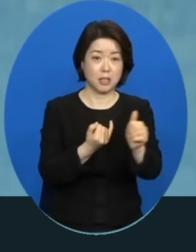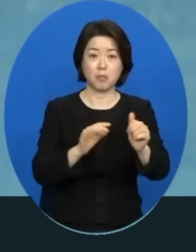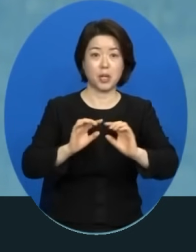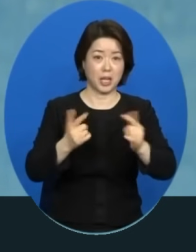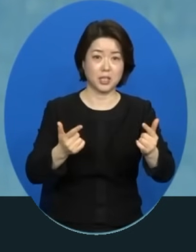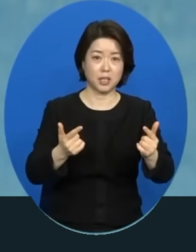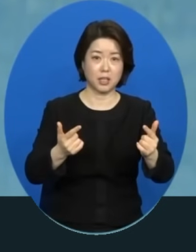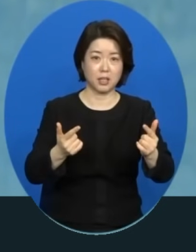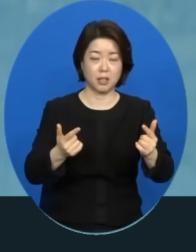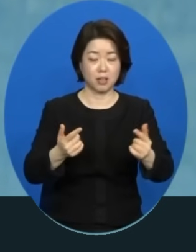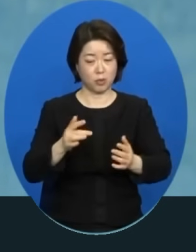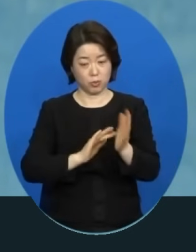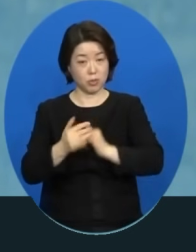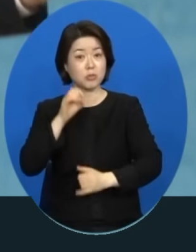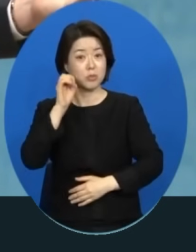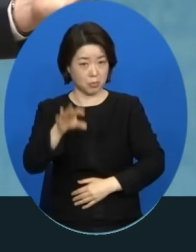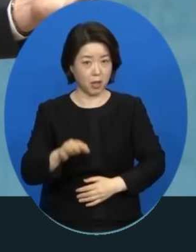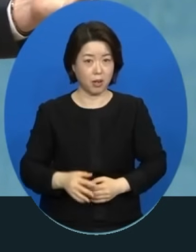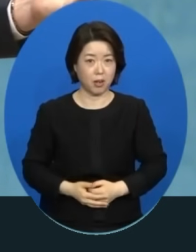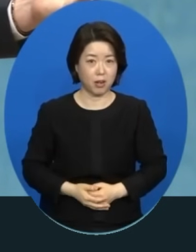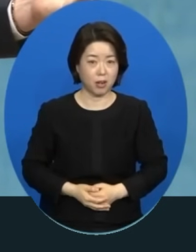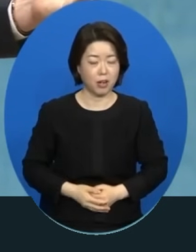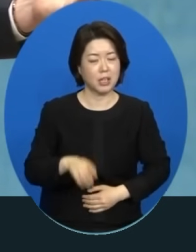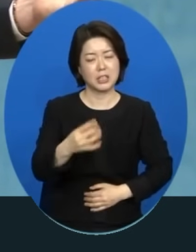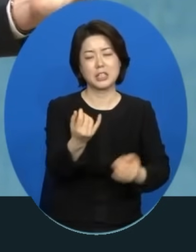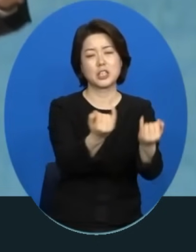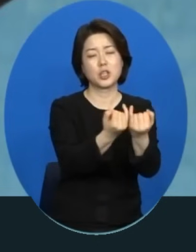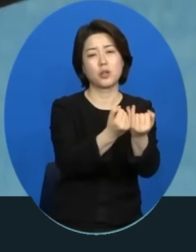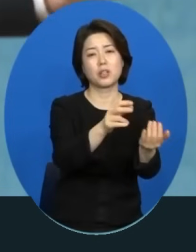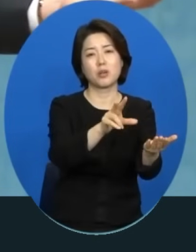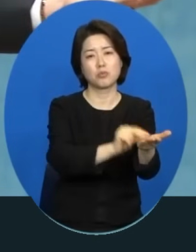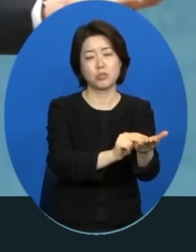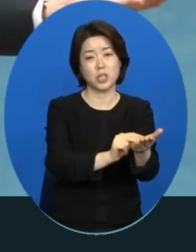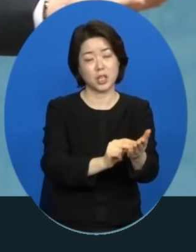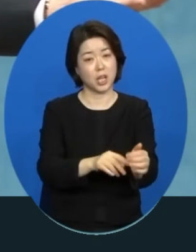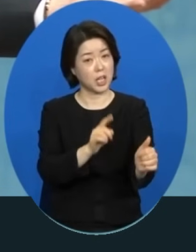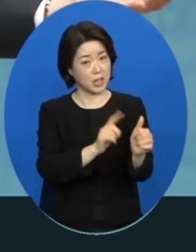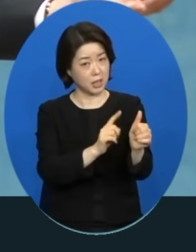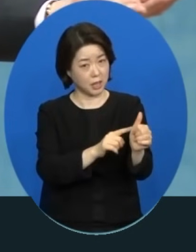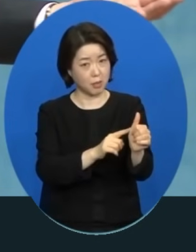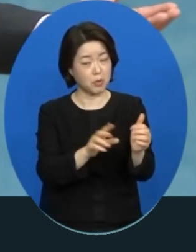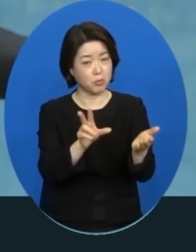이 여인의 문제가 남편이었습니까? 타이어의 문제였나요?